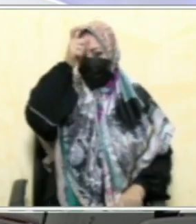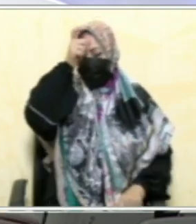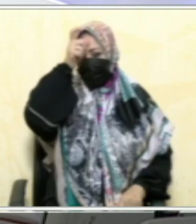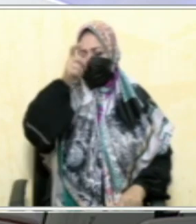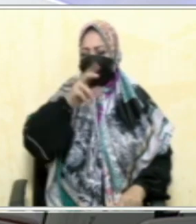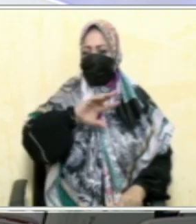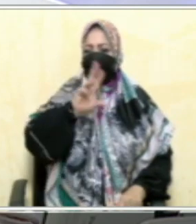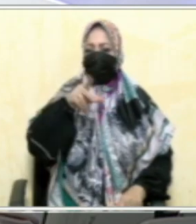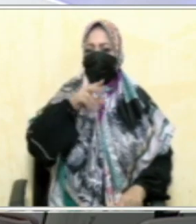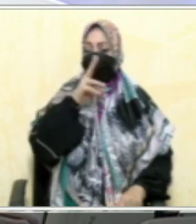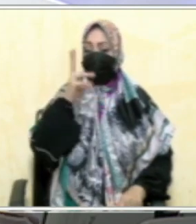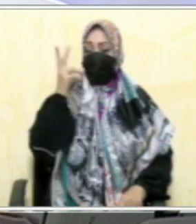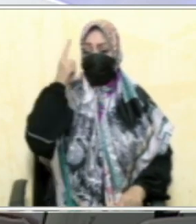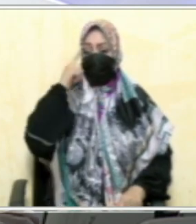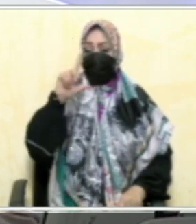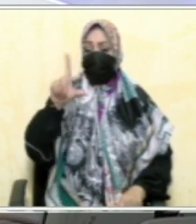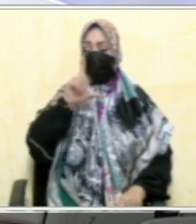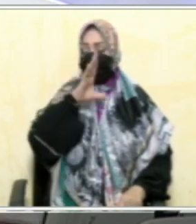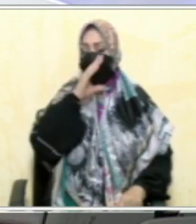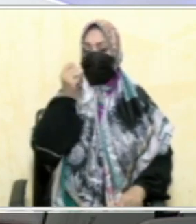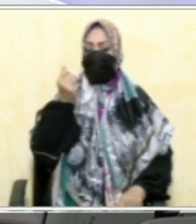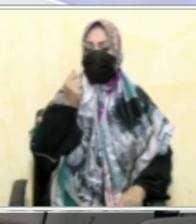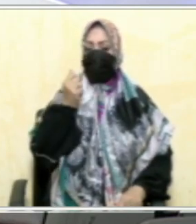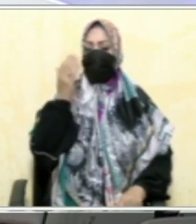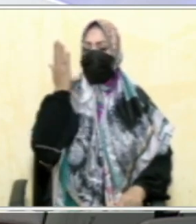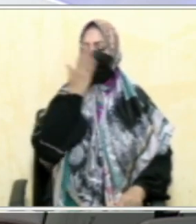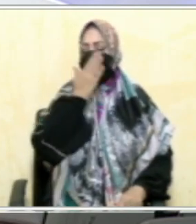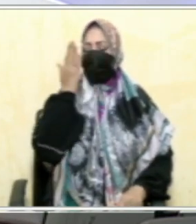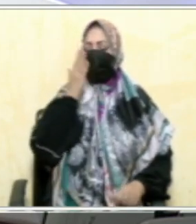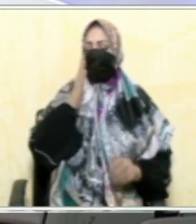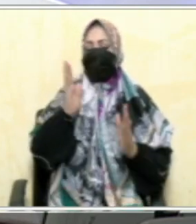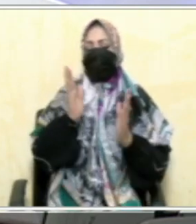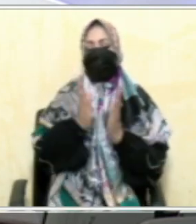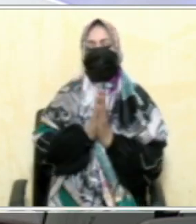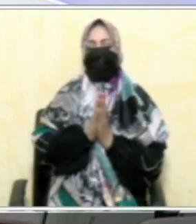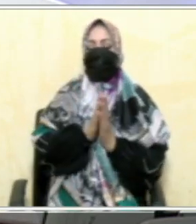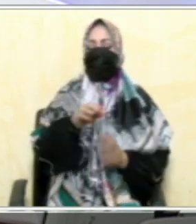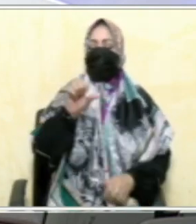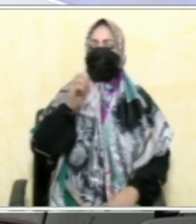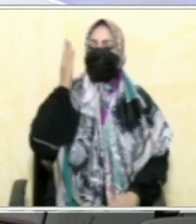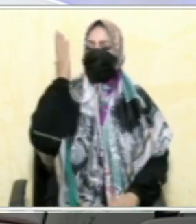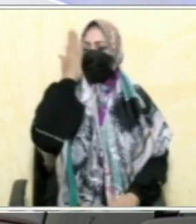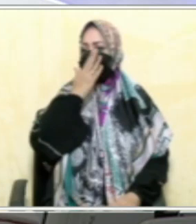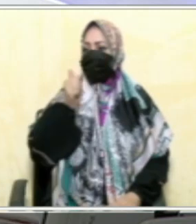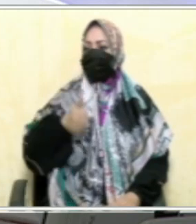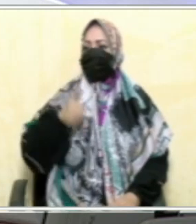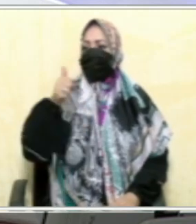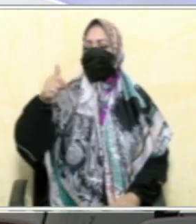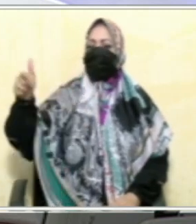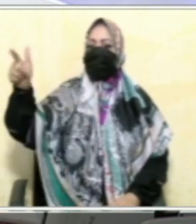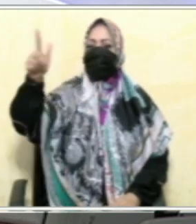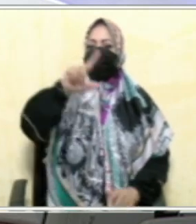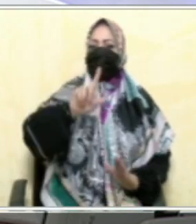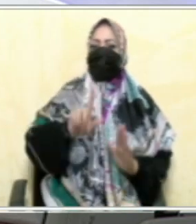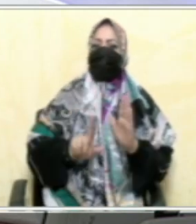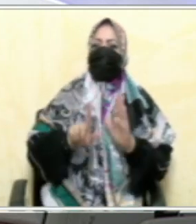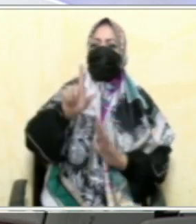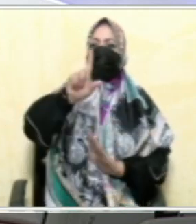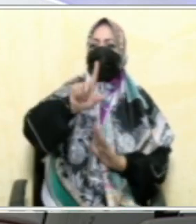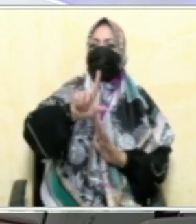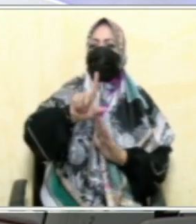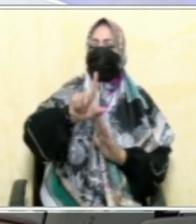متقدمة عنا بمراحل. وبالتالي فالتعليم هو الأمر الذي تقوم